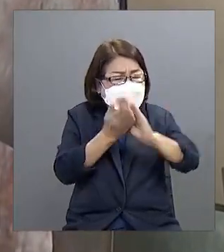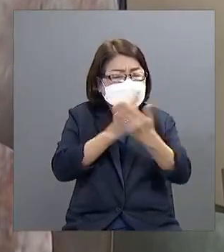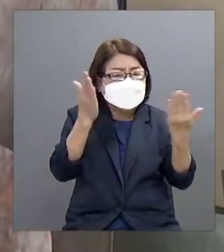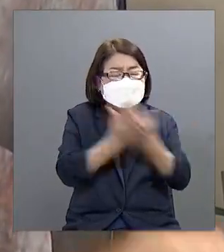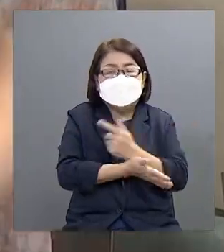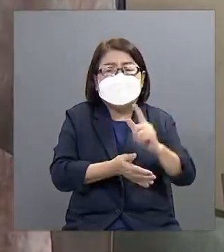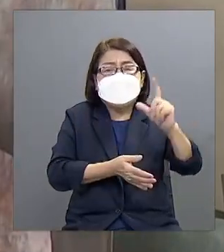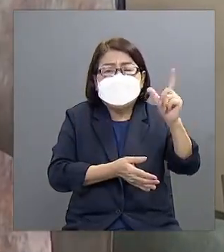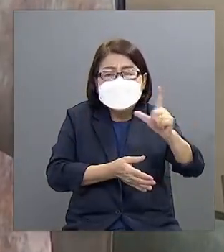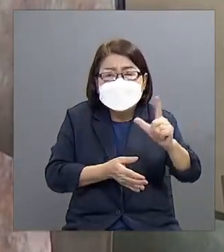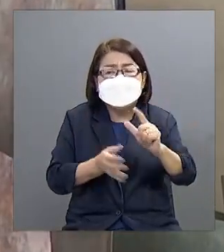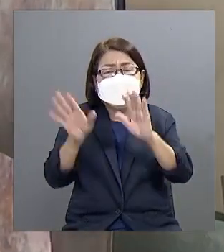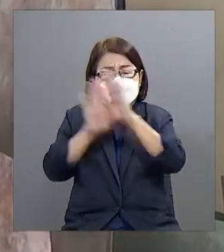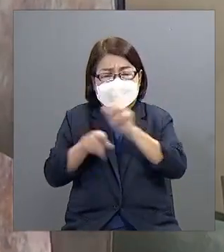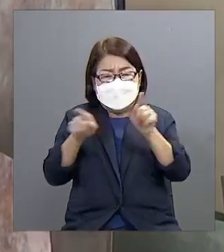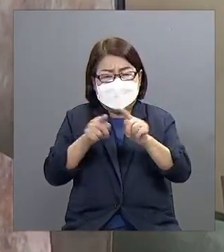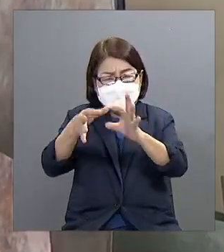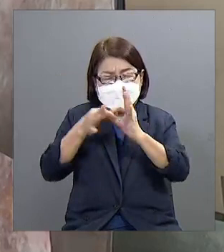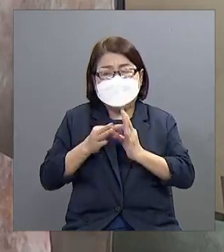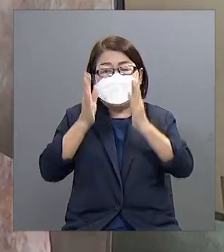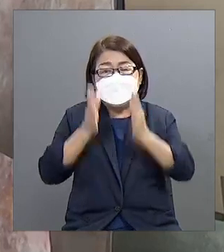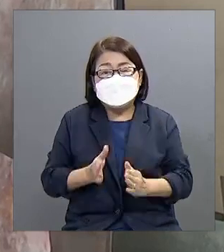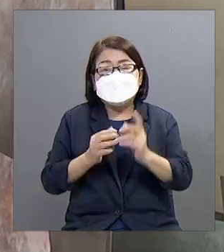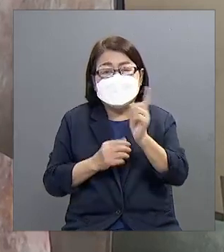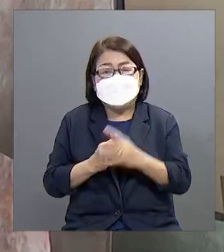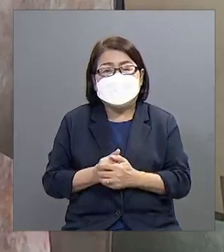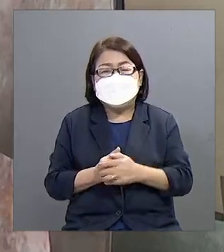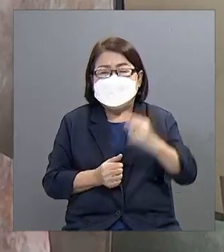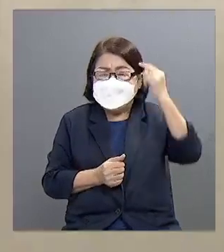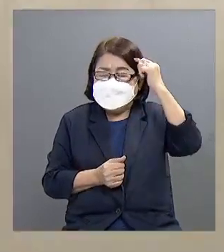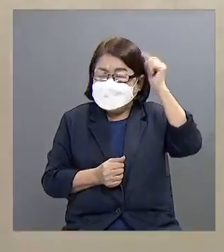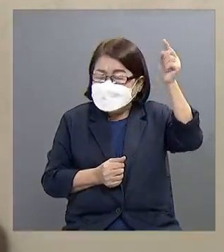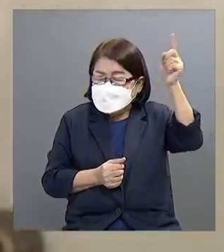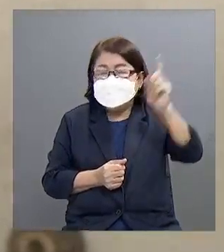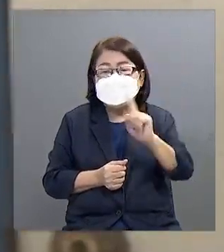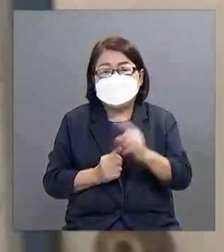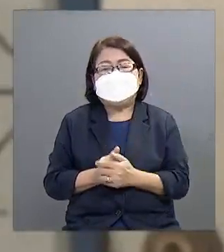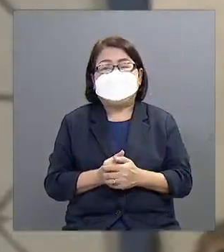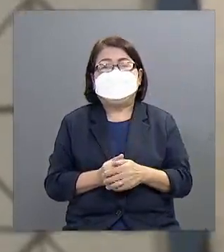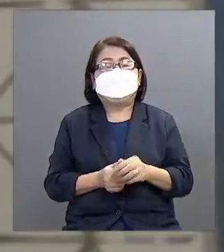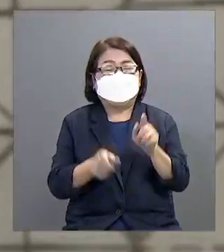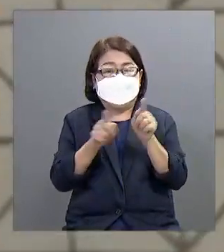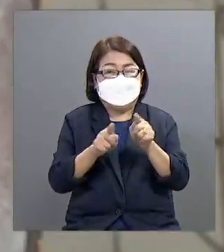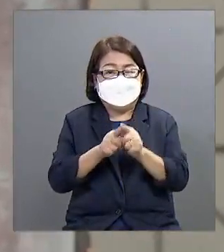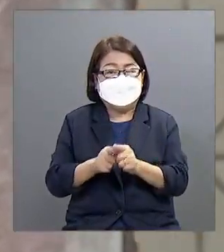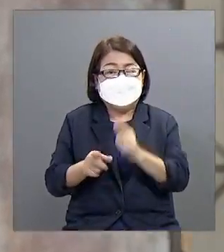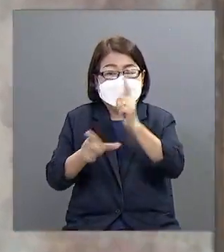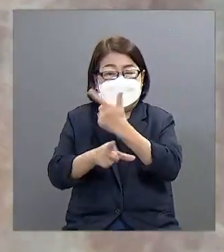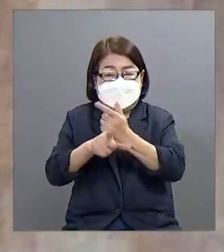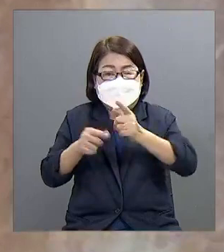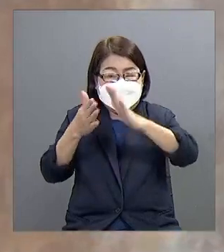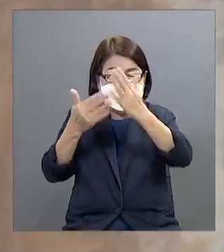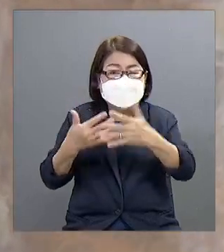งก็คือร่องรอยสนิมความเก่าของตัวสังกะสีเนี่ยเป็นความจริงที่ธรรมชาติสร้างส่วนตั